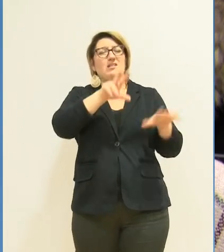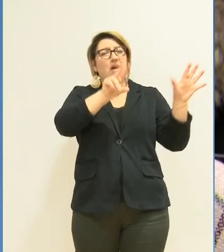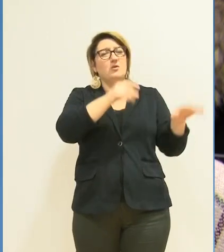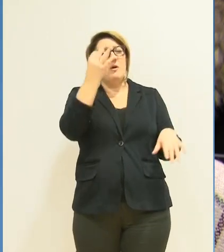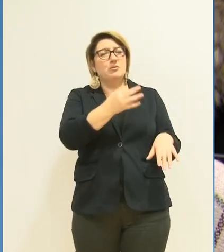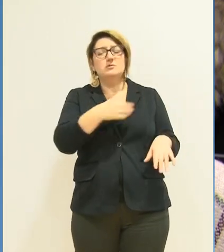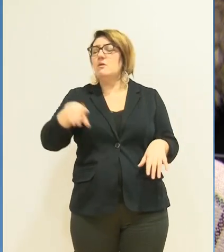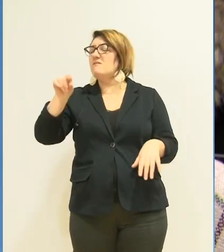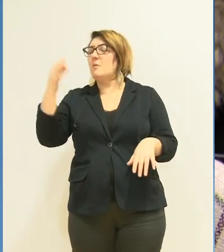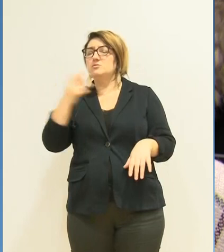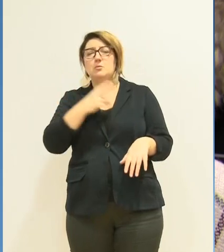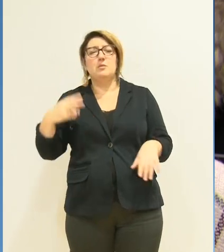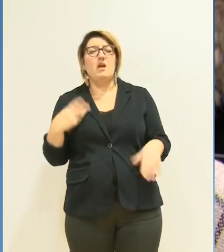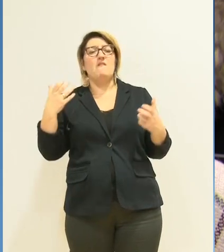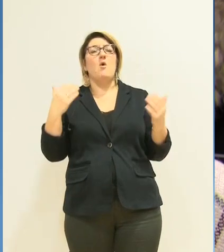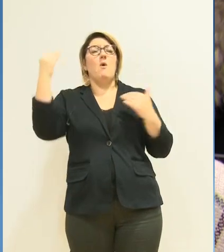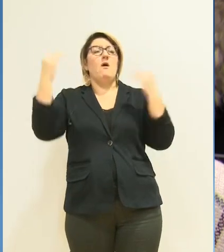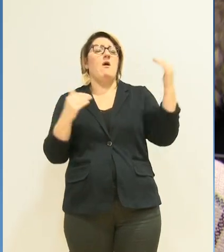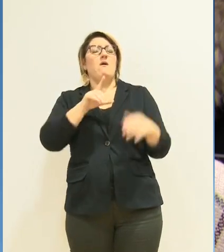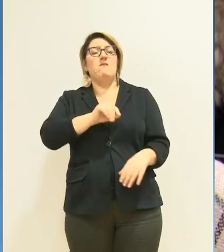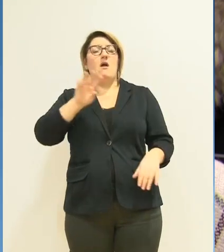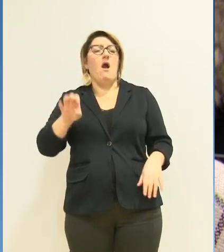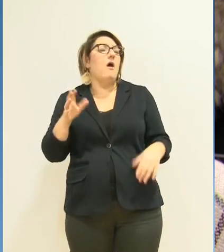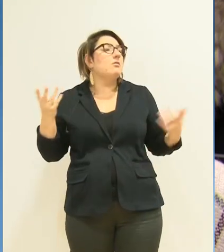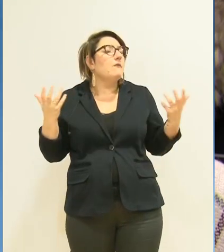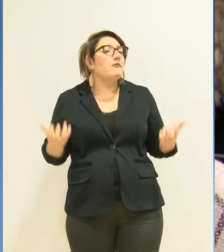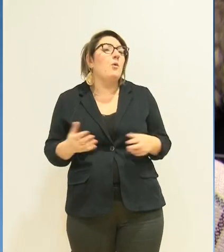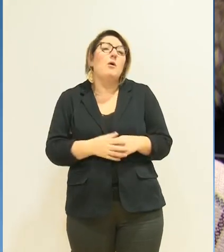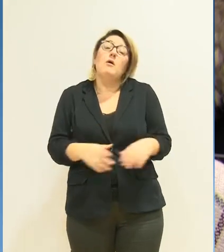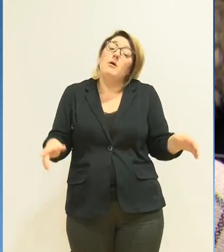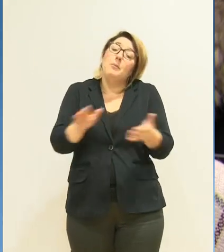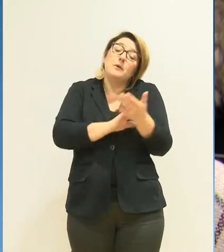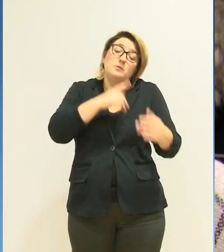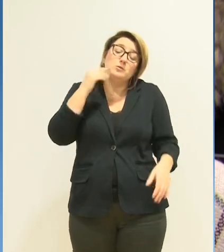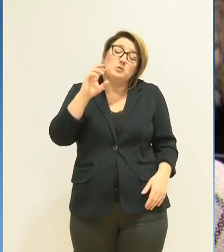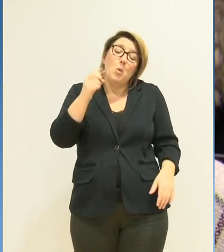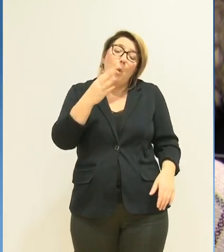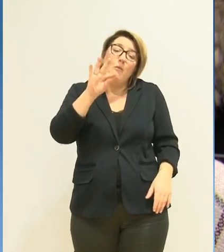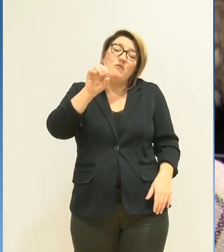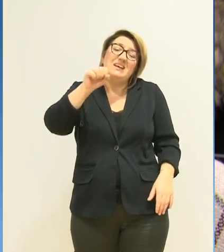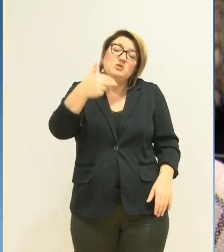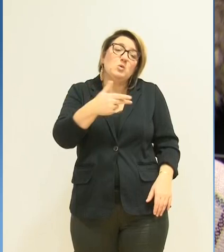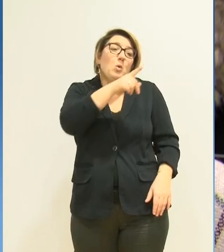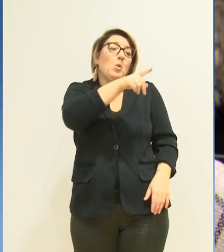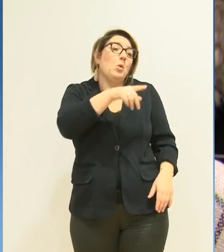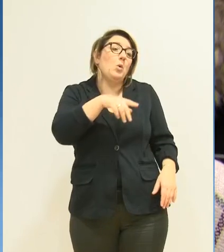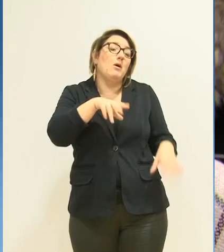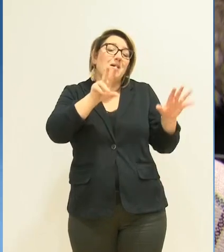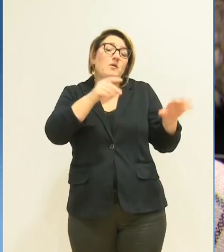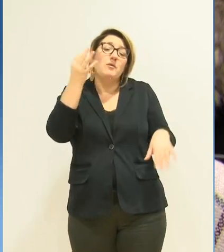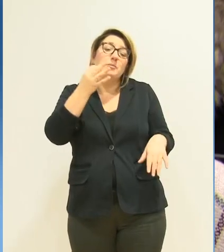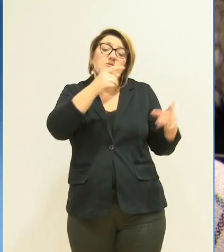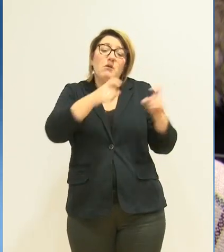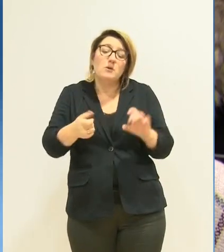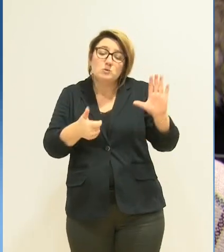vous vouliez tombée à 20 40 donc expliquer moi monsieur confessons que veut dire 7 7 7 tab et semant de 80% à